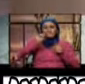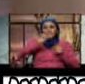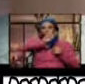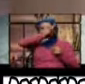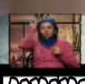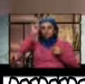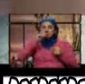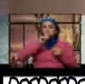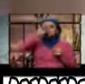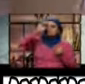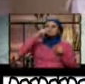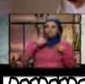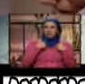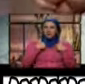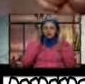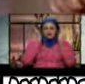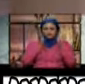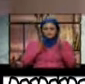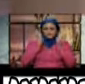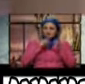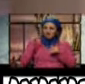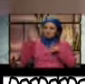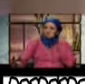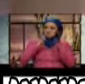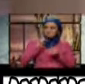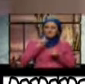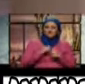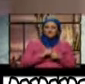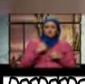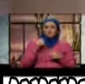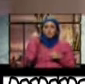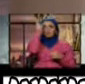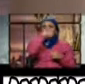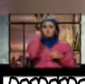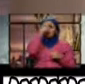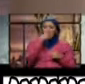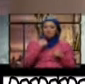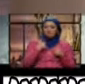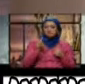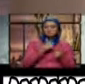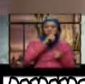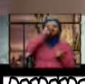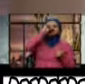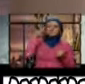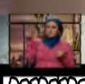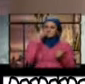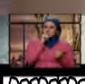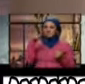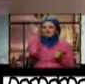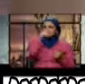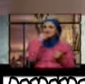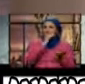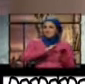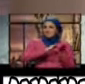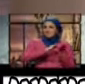كبر. الجارة محجبة وجارتها مش محجبة. تشعر بأن يعني أنا بقى أنا عائشة بنت